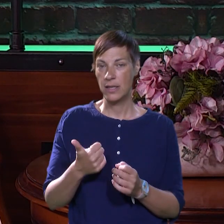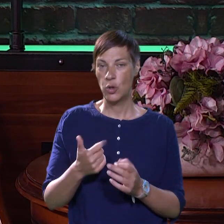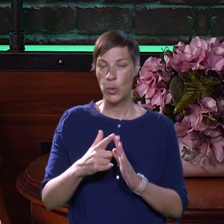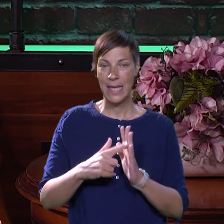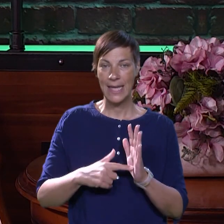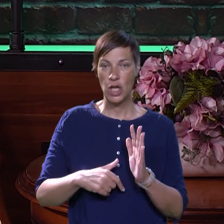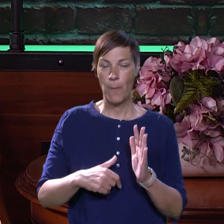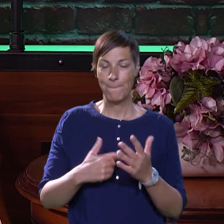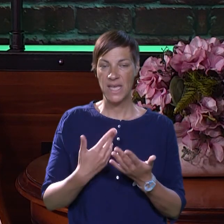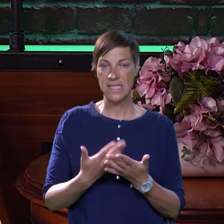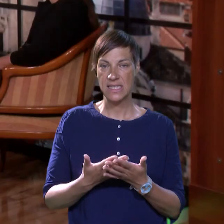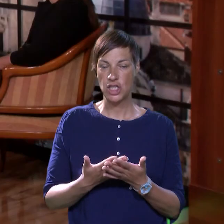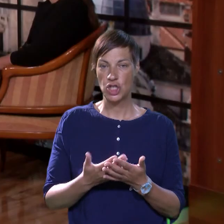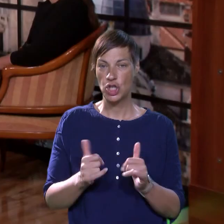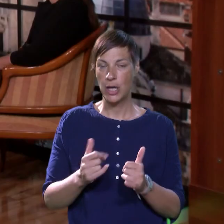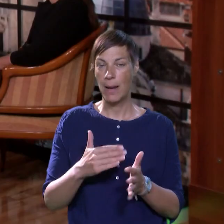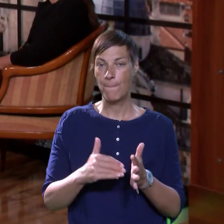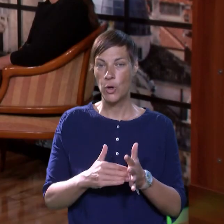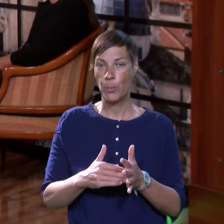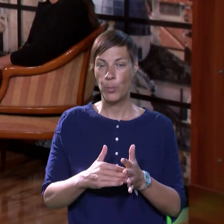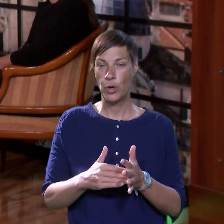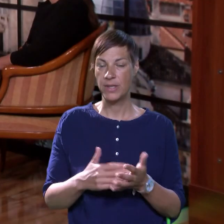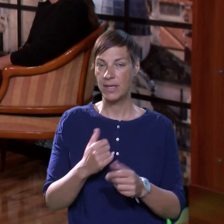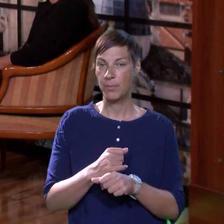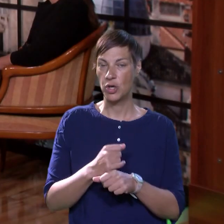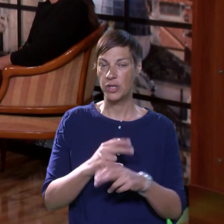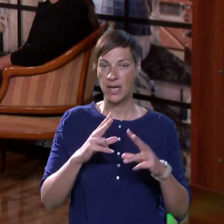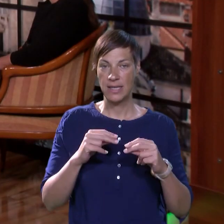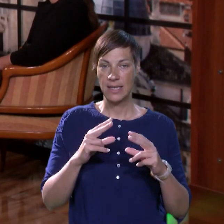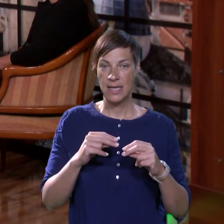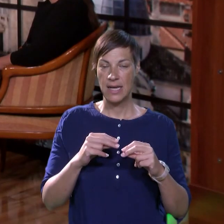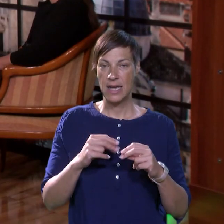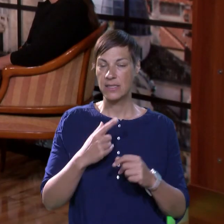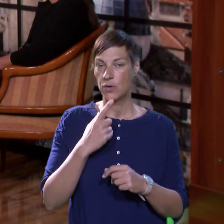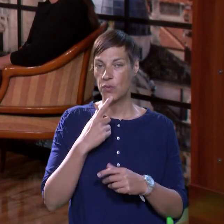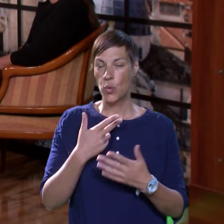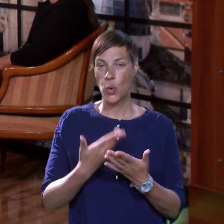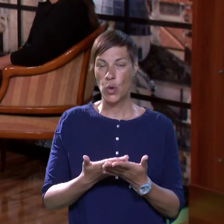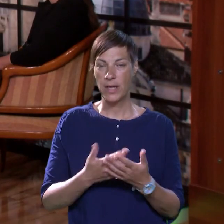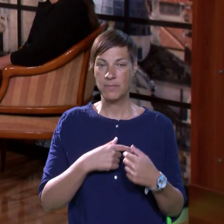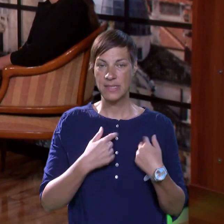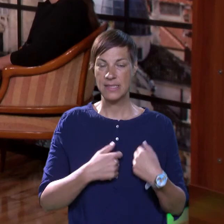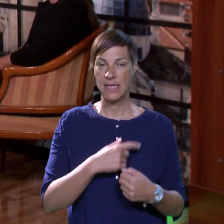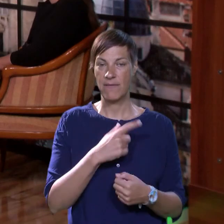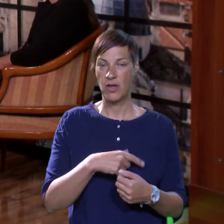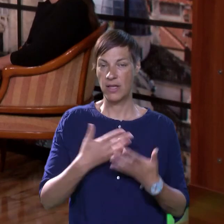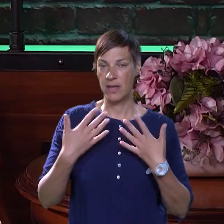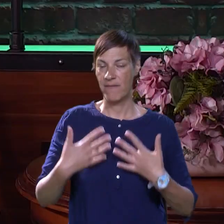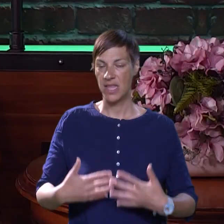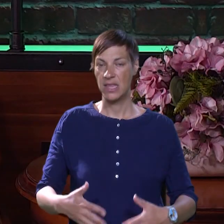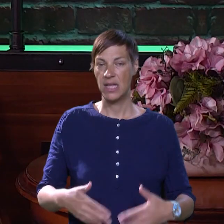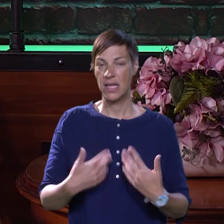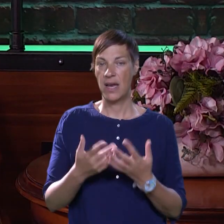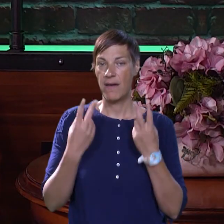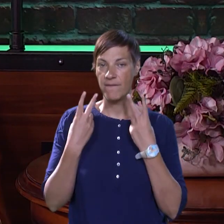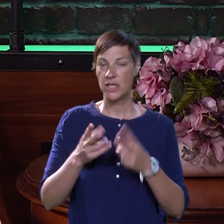jednom mjesečno ili po potrebi odradi jedan razgovor u kojem se volonter ventilira, jer u